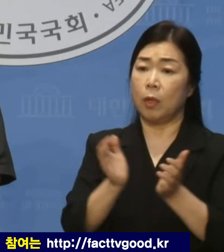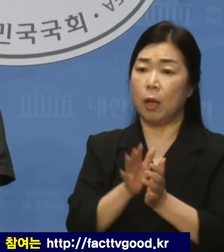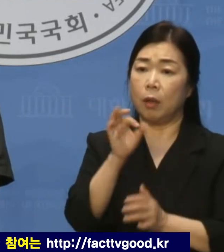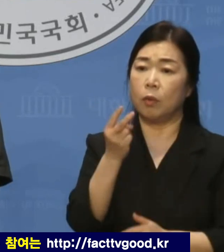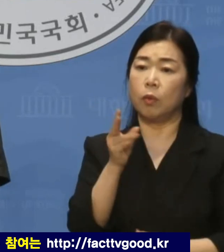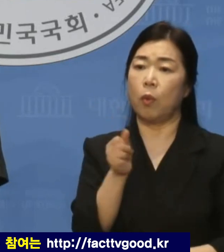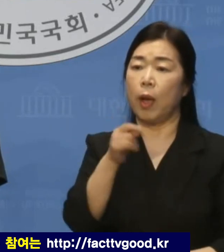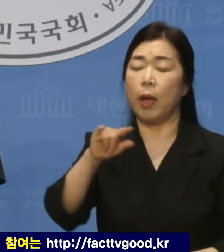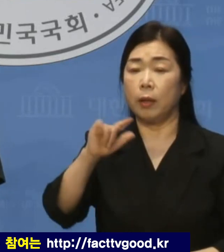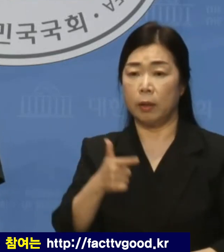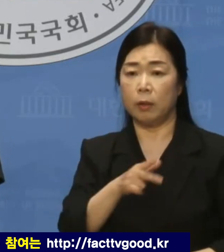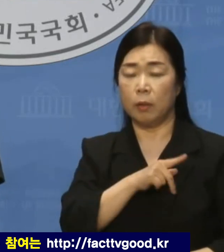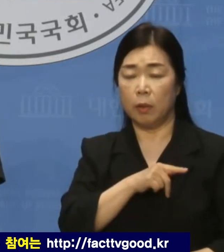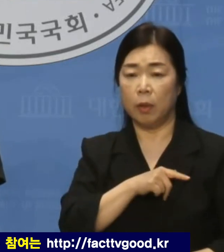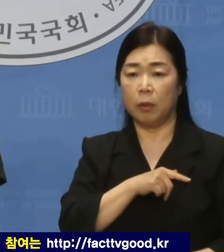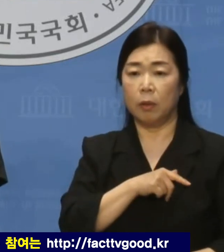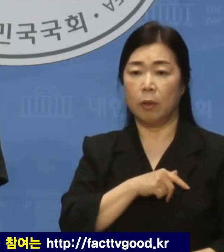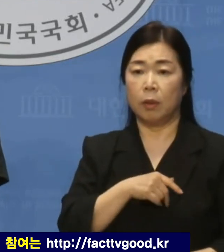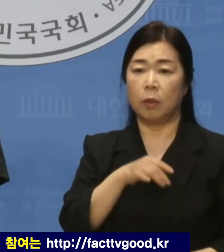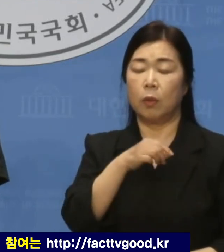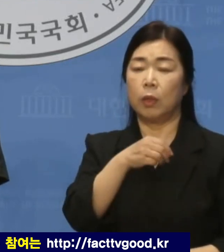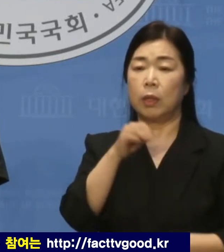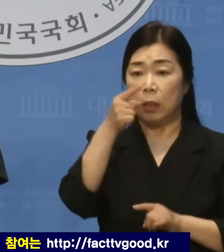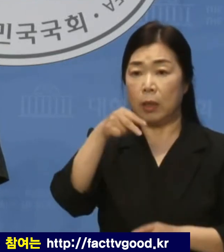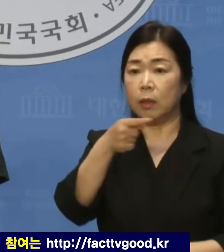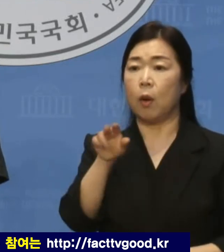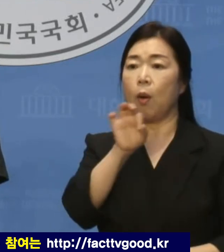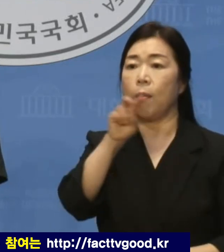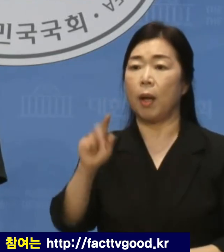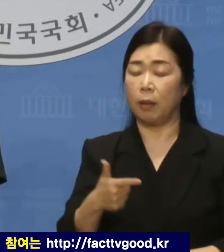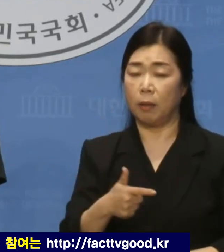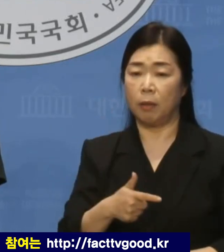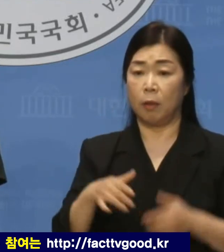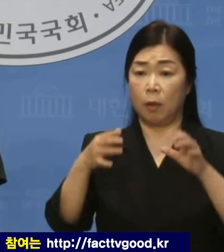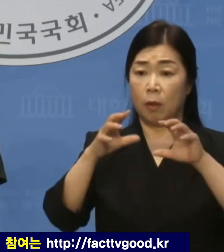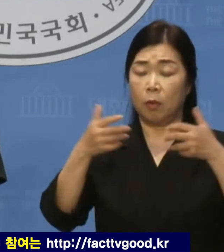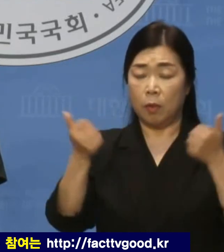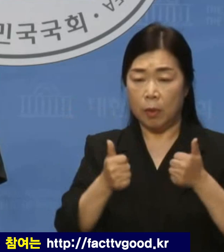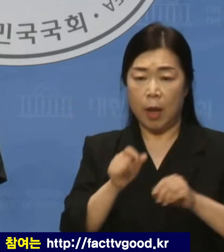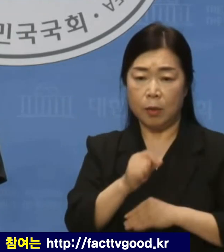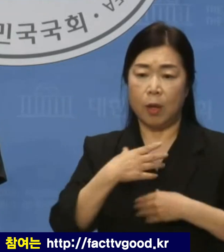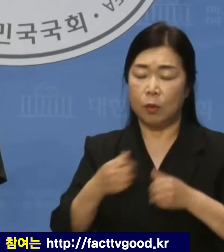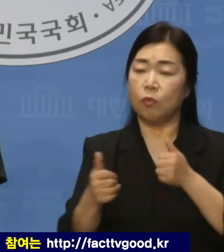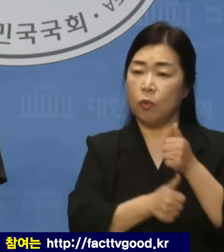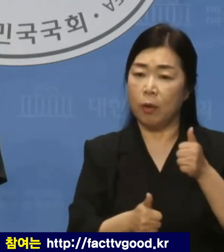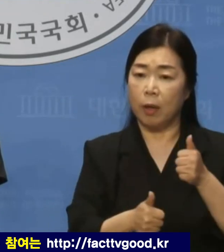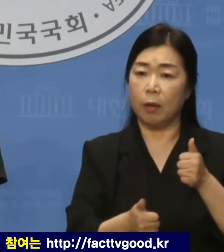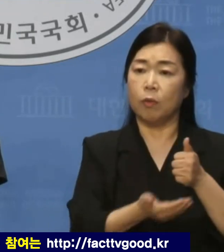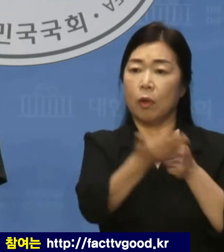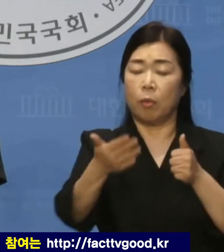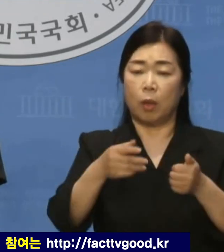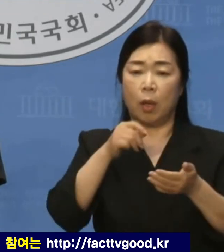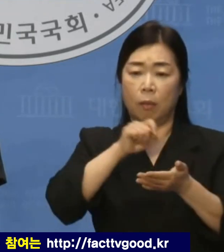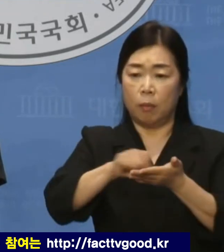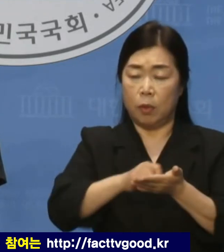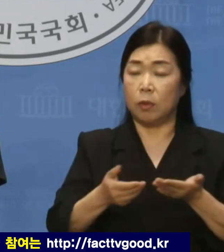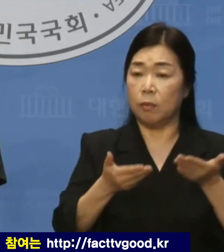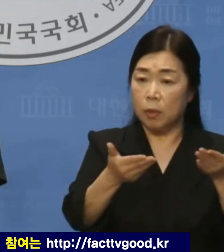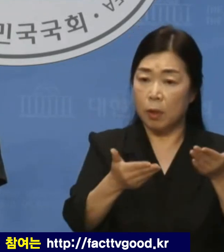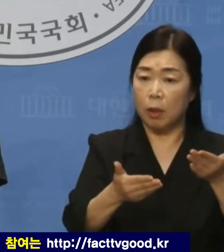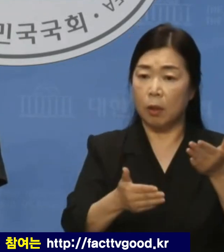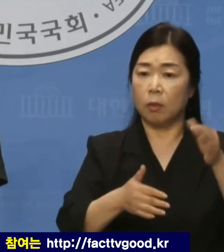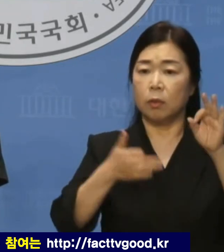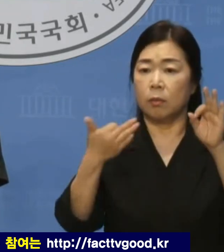기본소득당의 용혜인 위원님, 무소속의 이성만 위원님, 총 22분의 행안위원님들께 드리는 글입니다. 12구